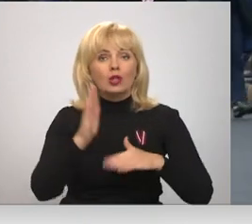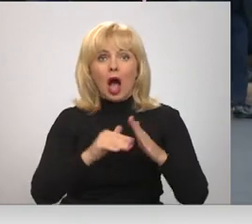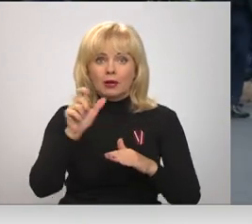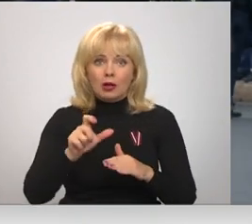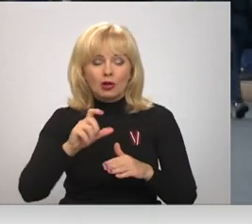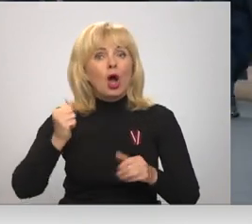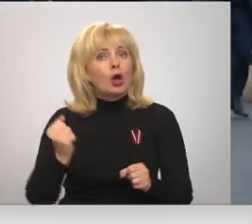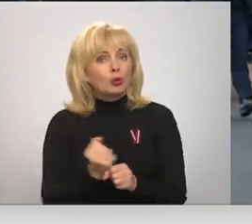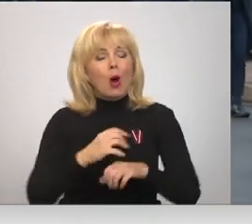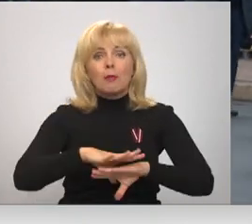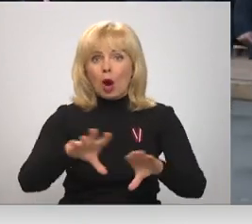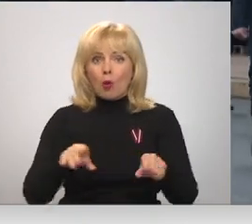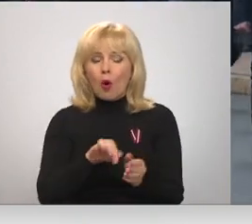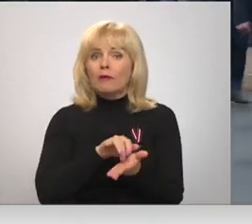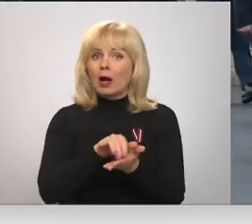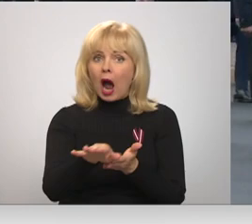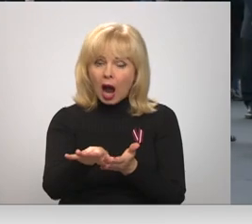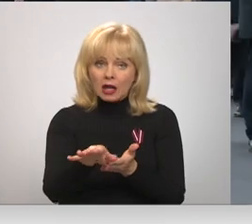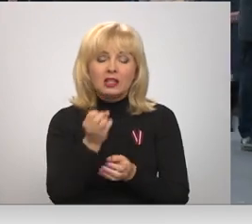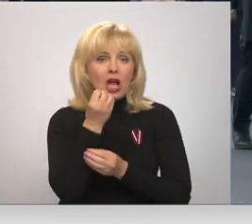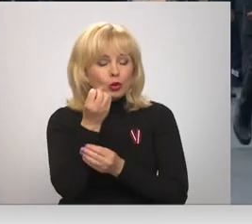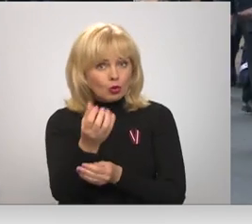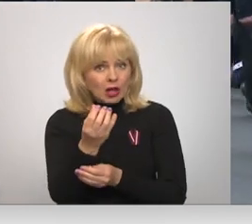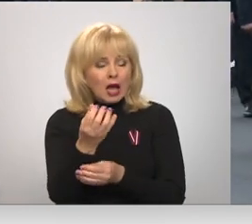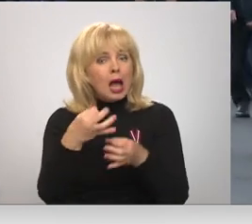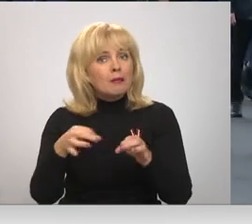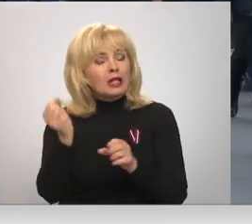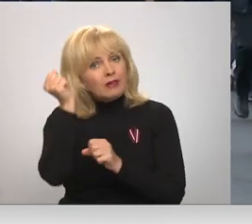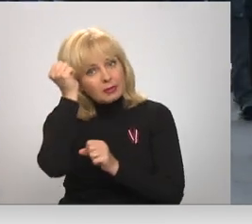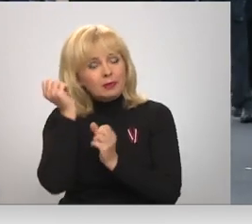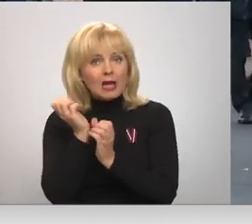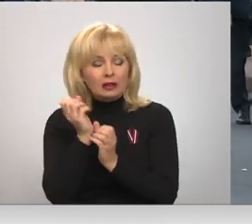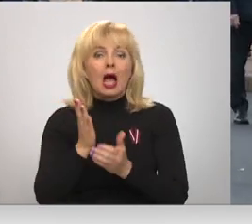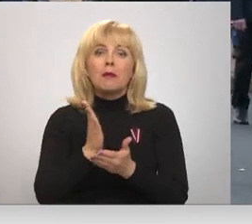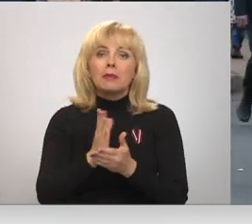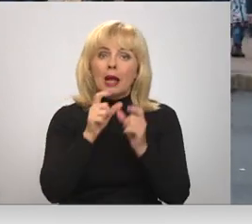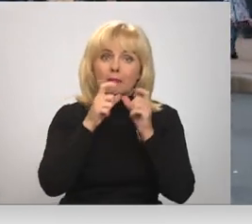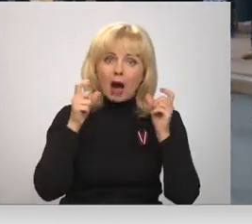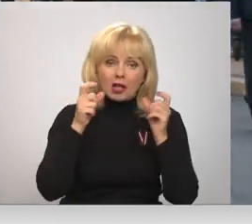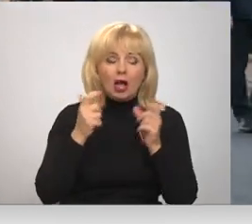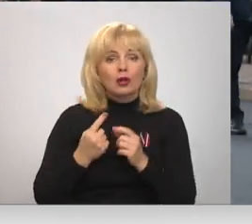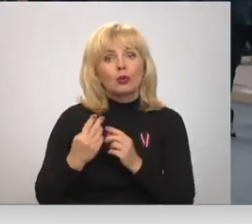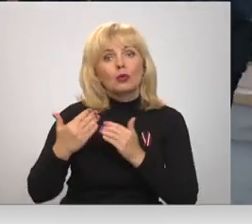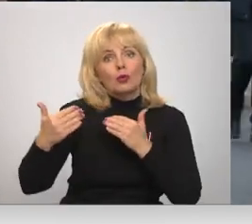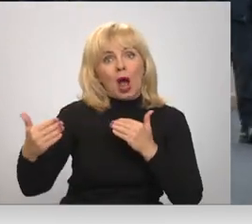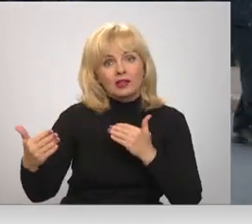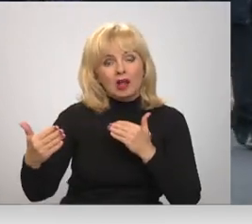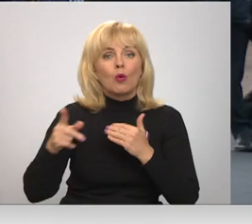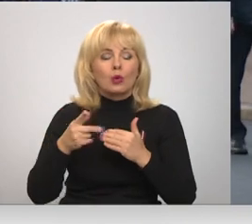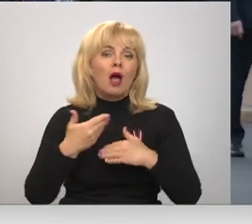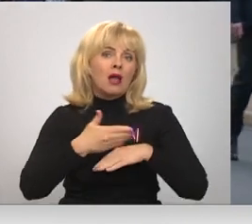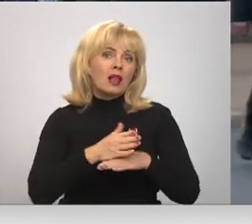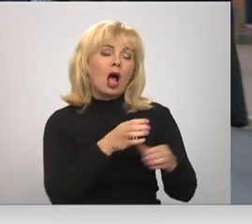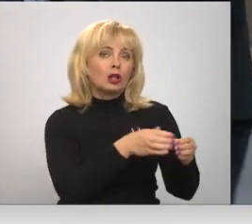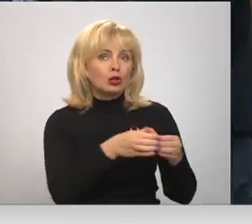tomēr kopā devās nolikt ziedus pie brīvības pieminekļa. Visi nesāja maskas, atradās viens no otru nostāku un dalījās grupās. Pēc